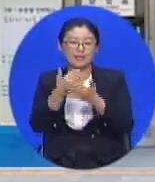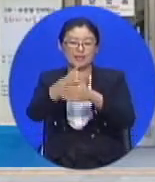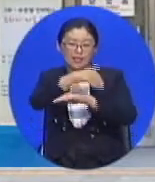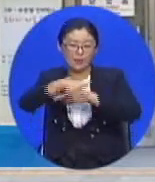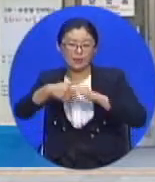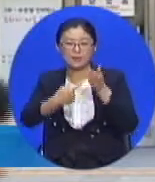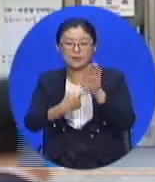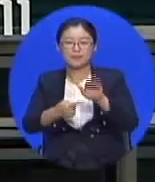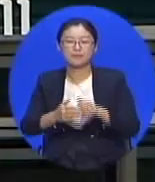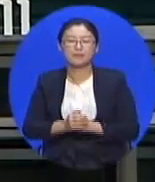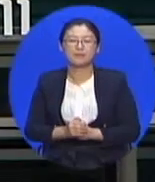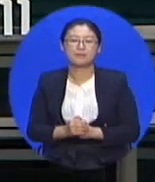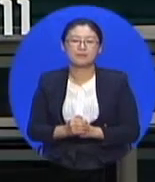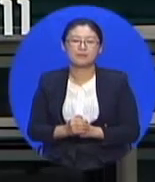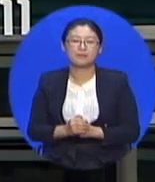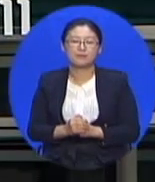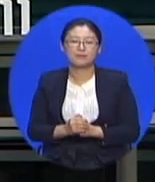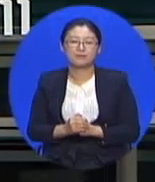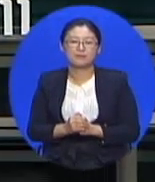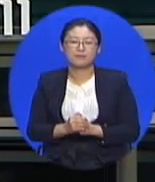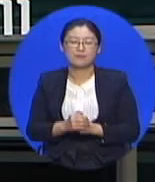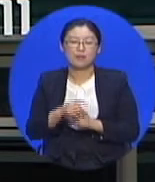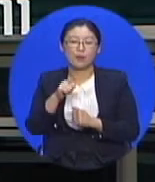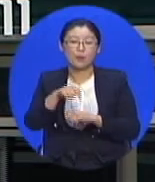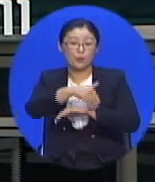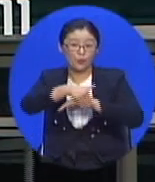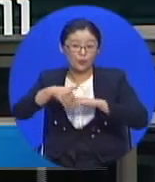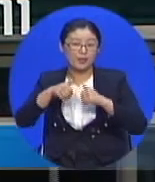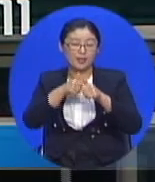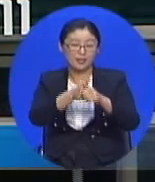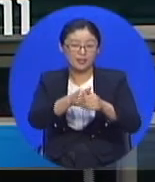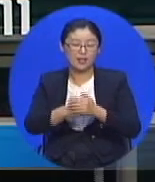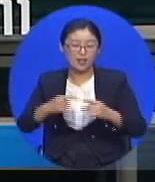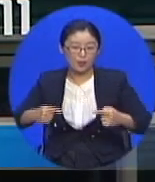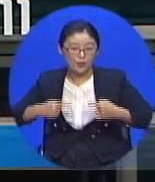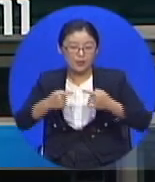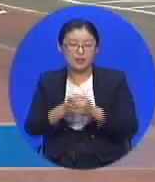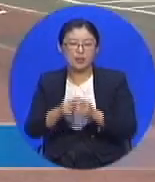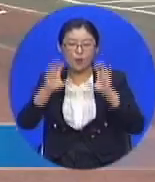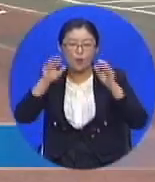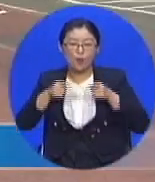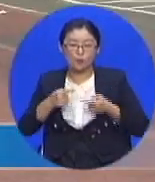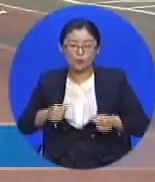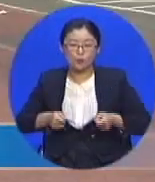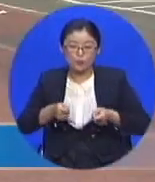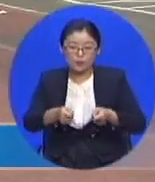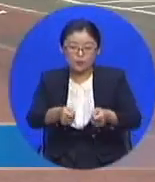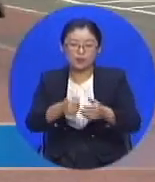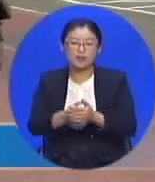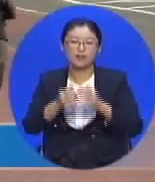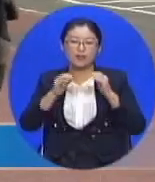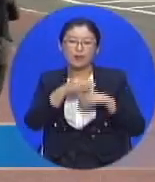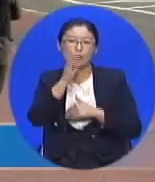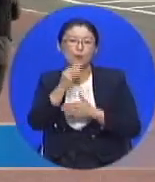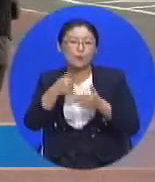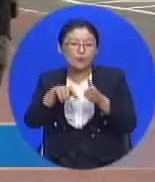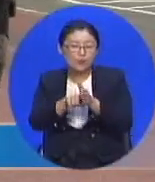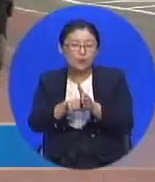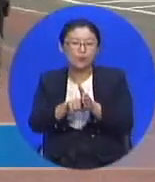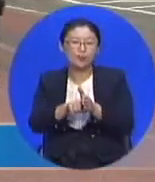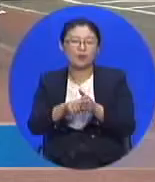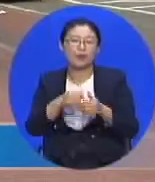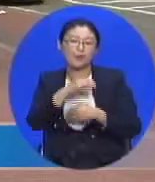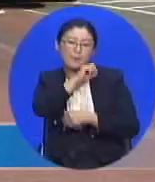확정 고시했습니다. 시는 근본 계획에 따라 휠체어나 유모차 이용자, 어르신 등 교통약자의 이용이